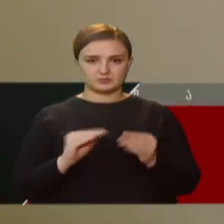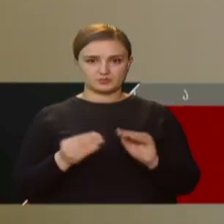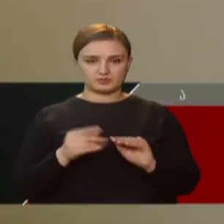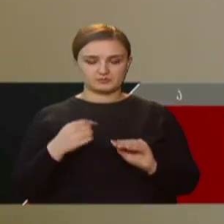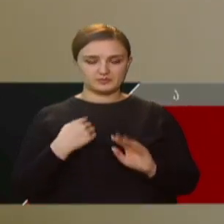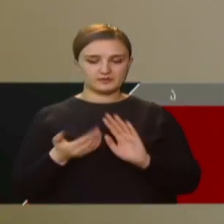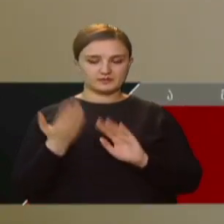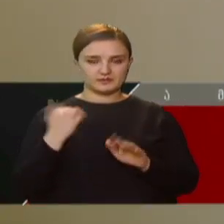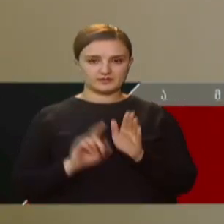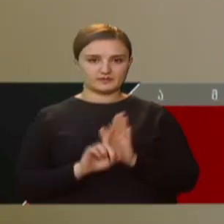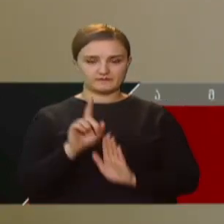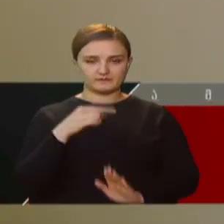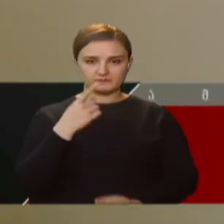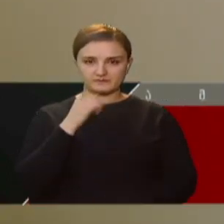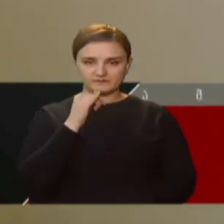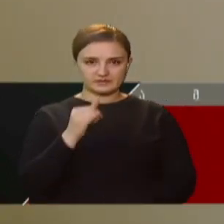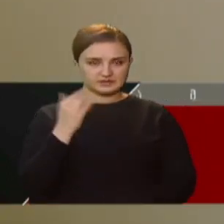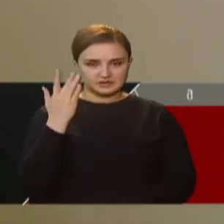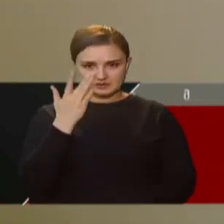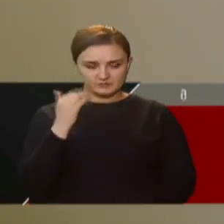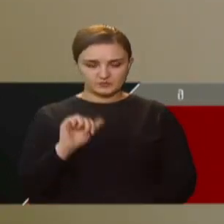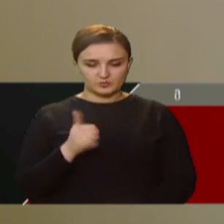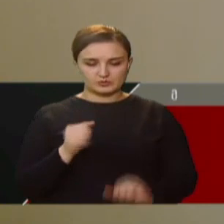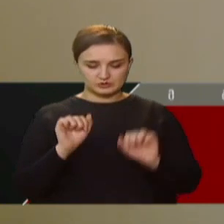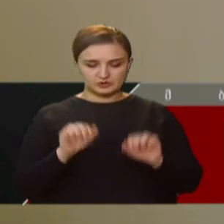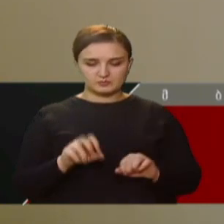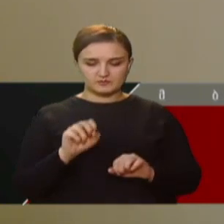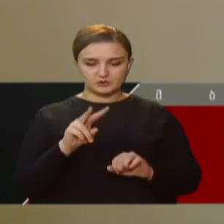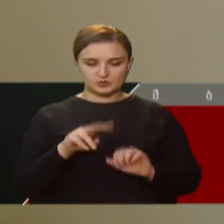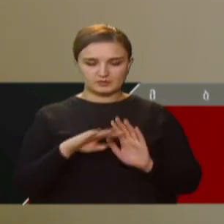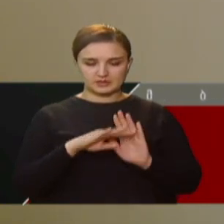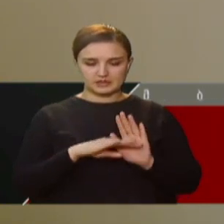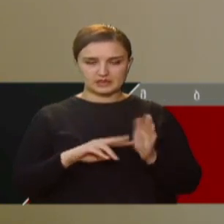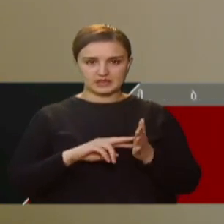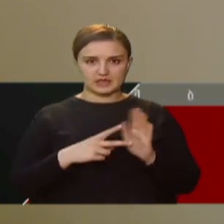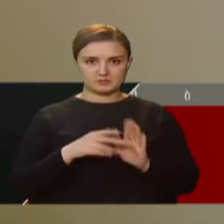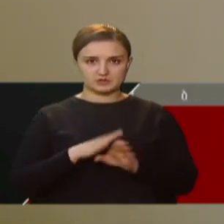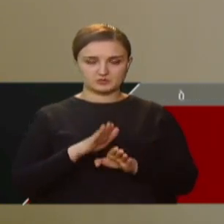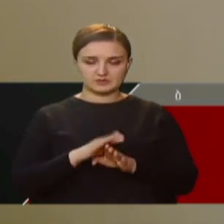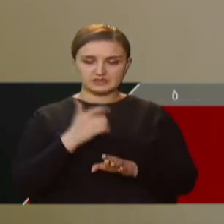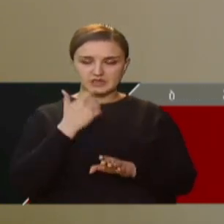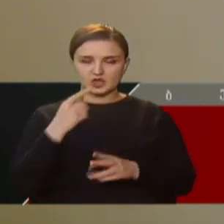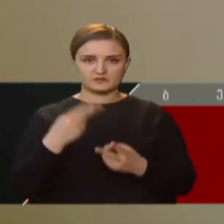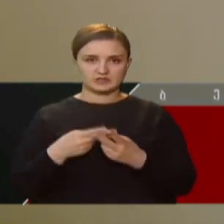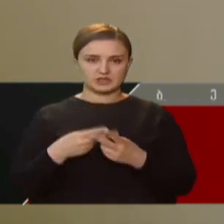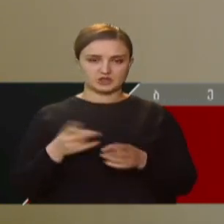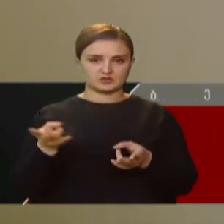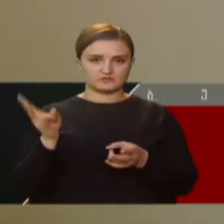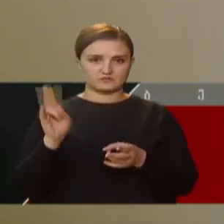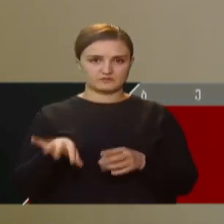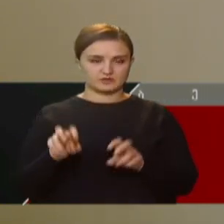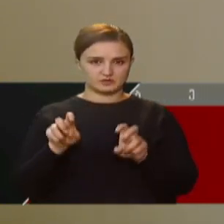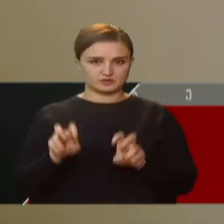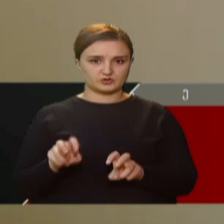თავიდან ვამბობდი, რომ მე ვერ წარმოვიდგენია, როგორ შეიძლება ჩვენ 12 პუნქტიანი გეგმა შევასრულოთ და მიხეილ სააკაშვილი იჯდეს ციხეში. იქნა გამომდინარე,